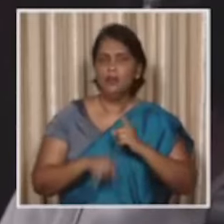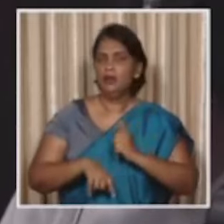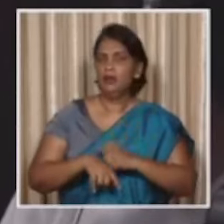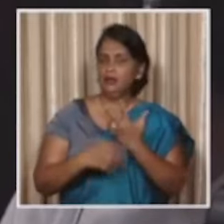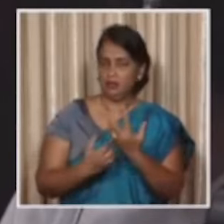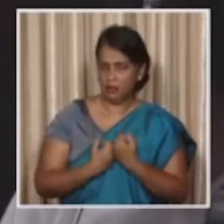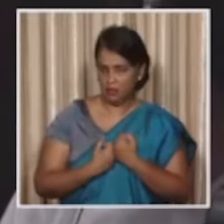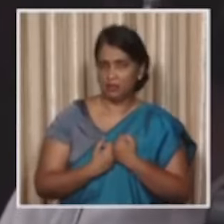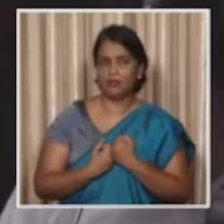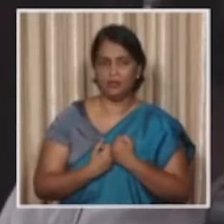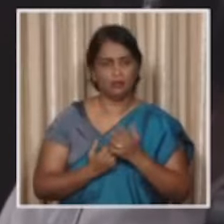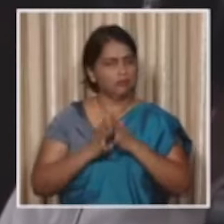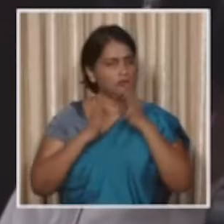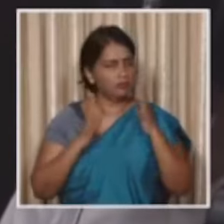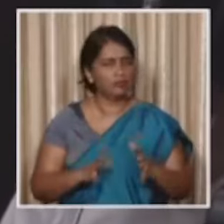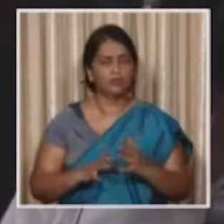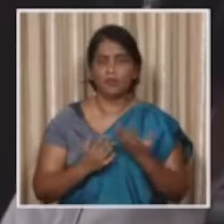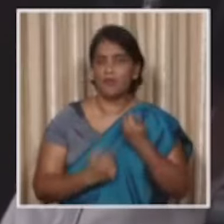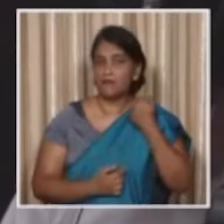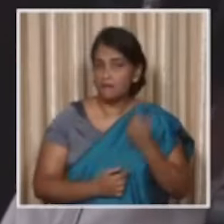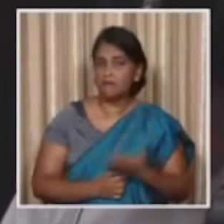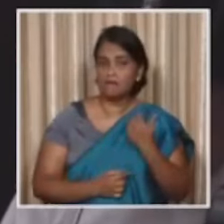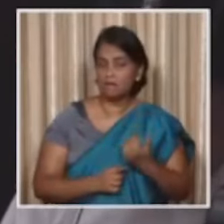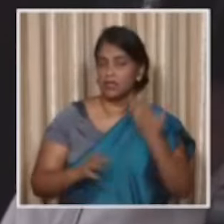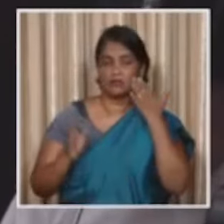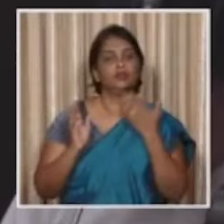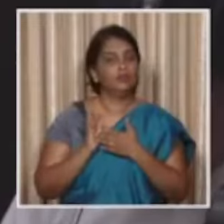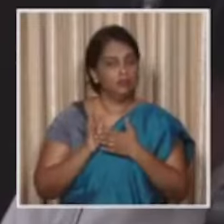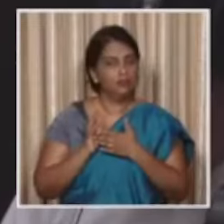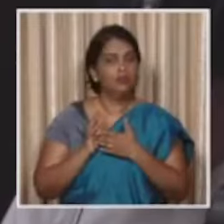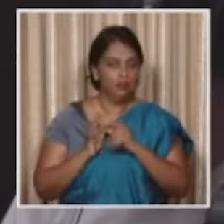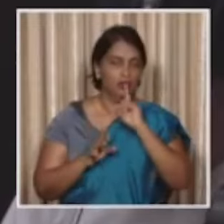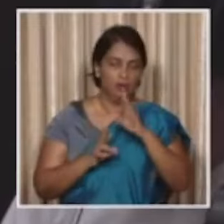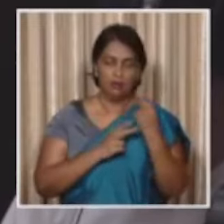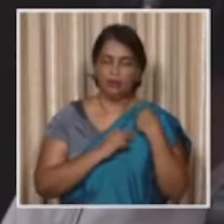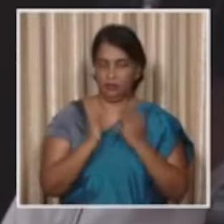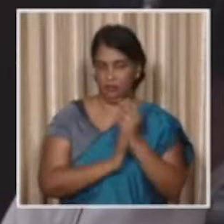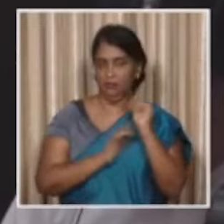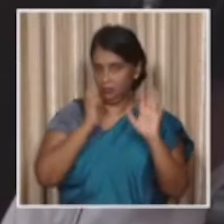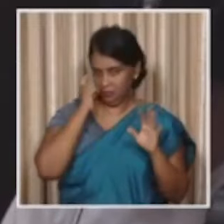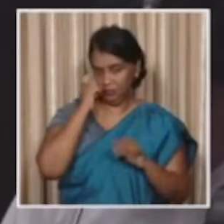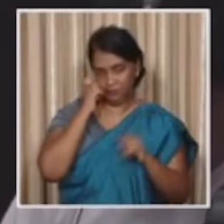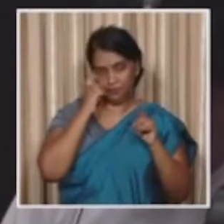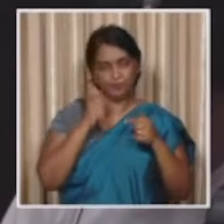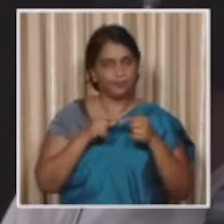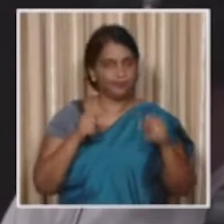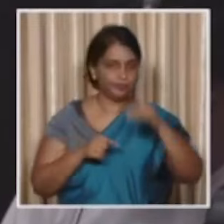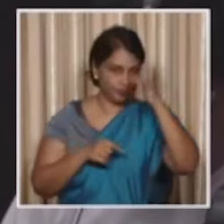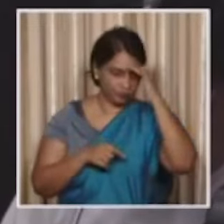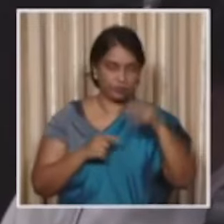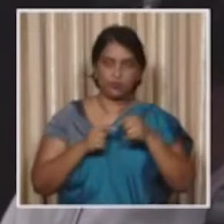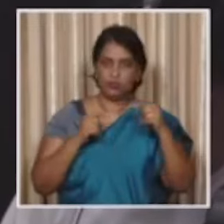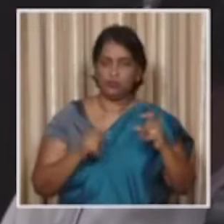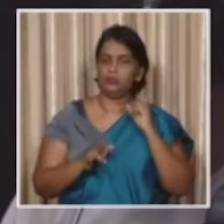ගන්න. ඉතාමත් අත්‍යවශ්‍ය දේවල් වලට ගෙනීමේ යුතුයකමකුත් තියෙනවා, අයිතියකුත් තියෙනවා. විපක්ෂ නායකතුමාට,